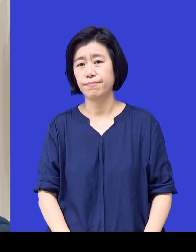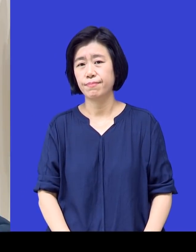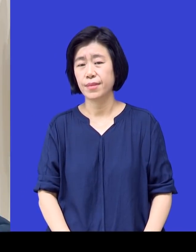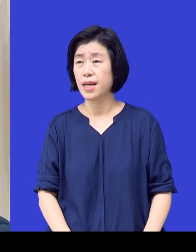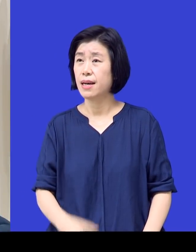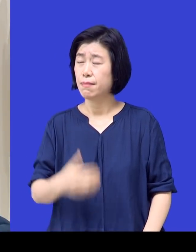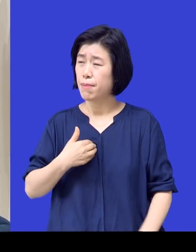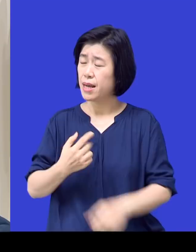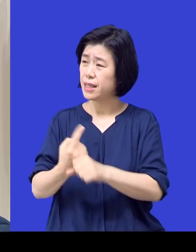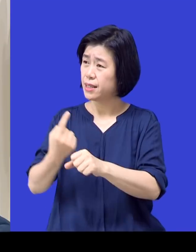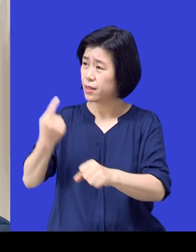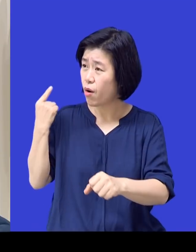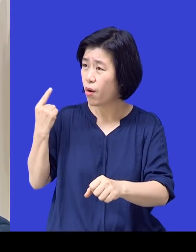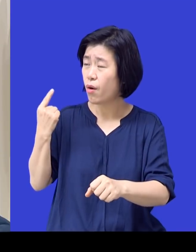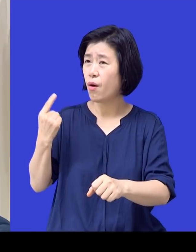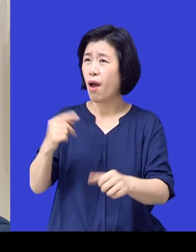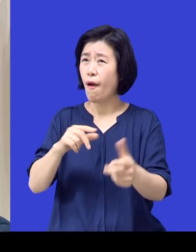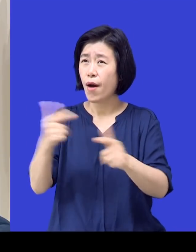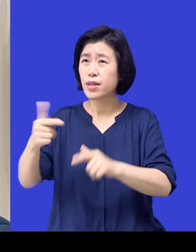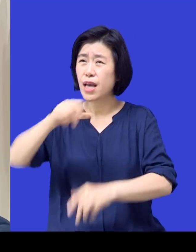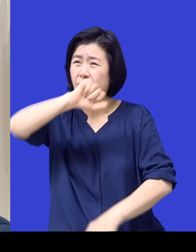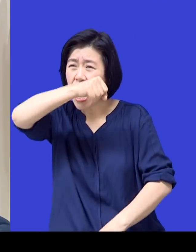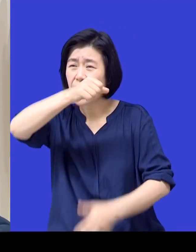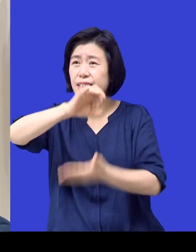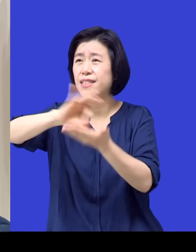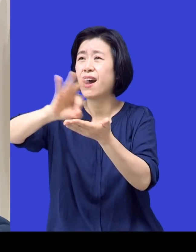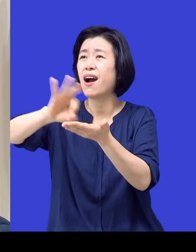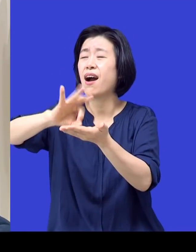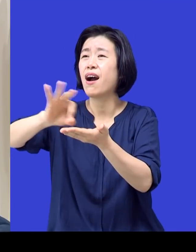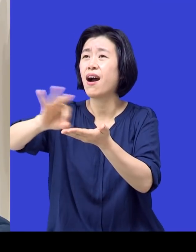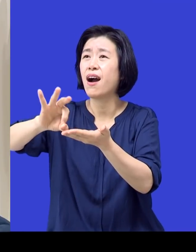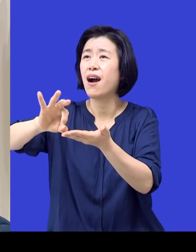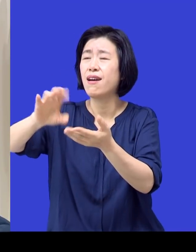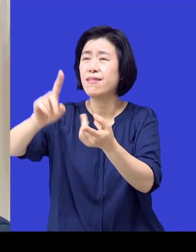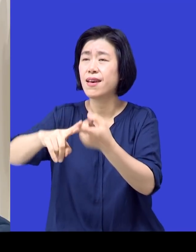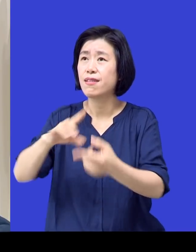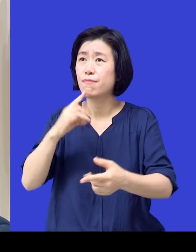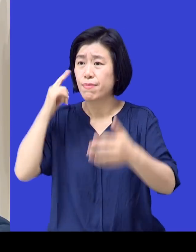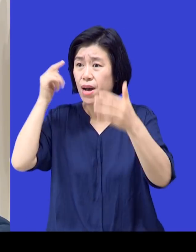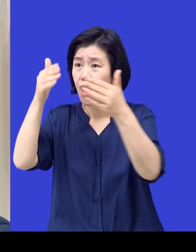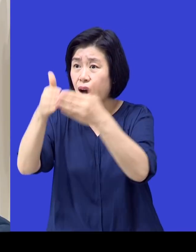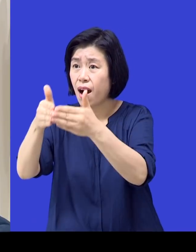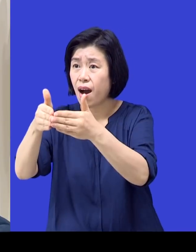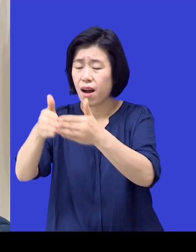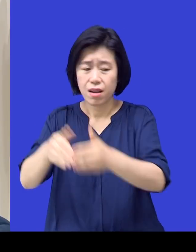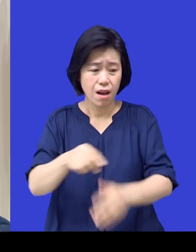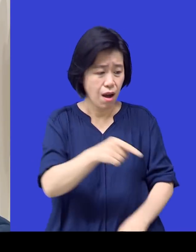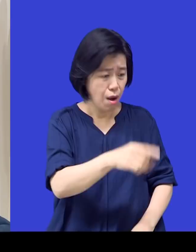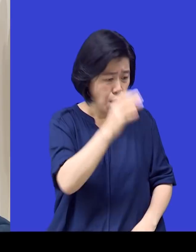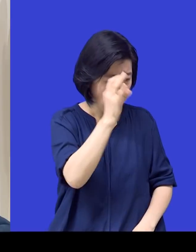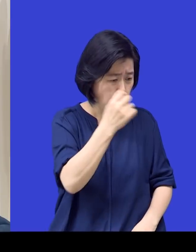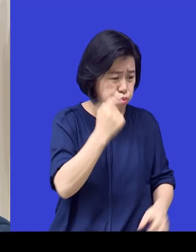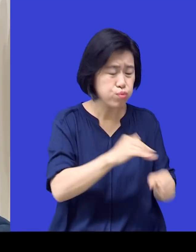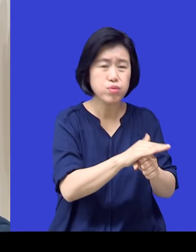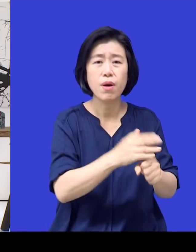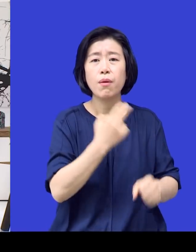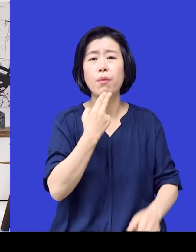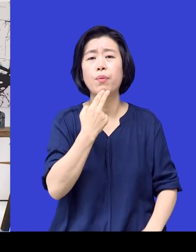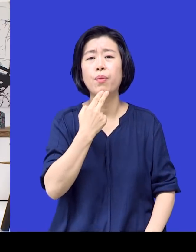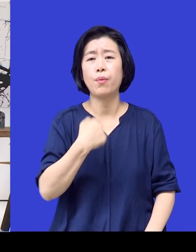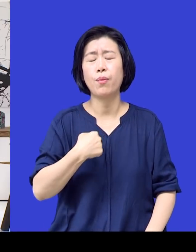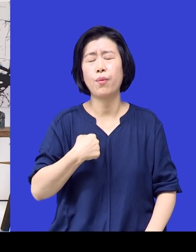그렇게 부끄러운 목사라고. 나 컴패션 대표라고. 아이들 하나하나가 소중하다고 외치는. 근데 또